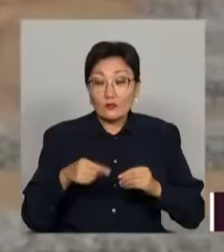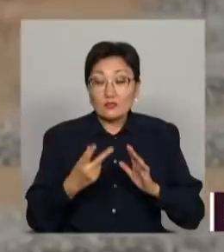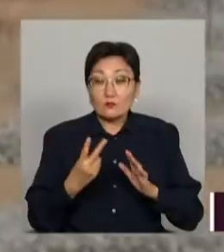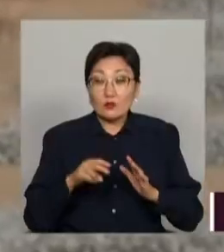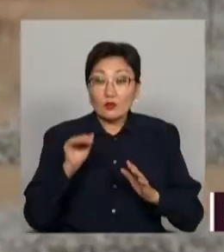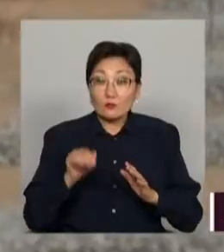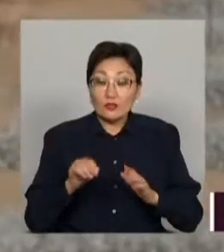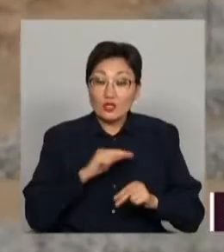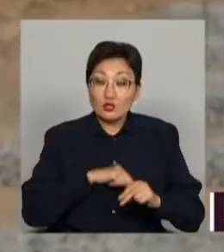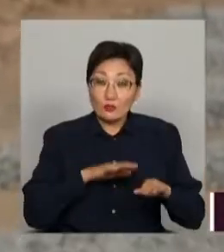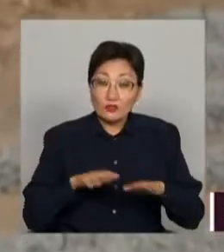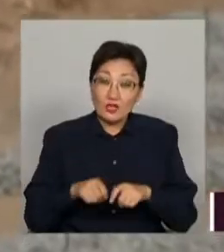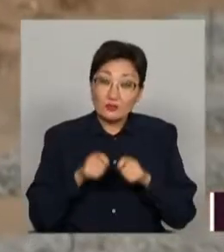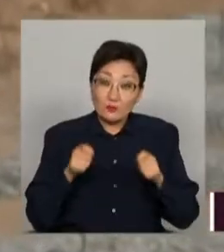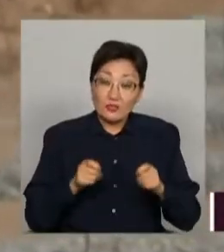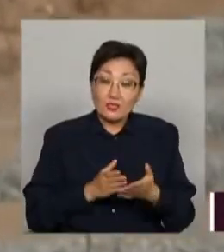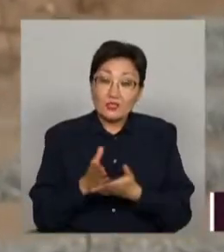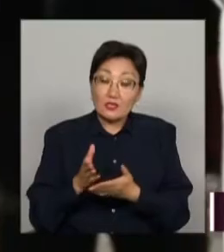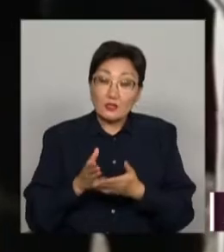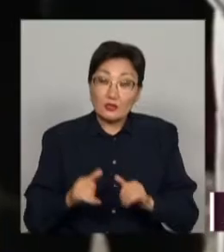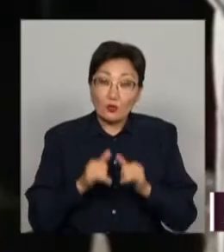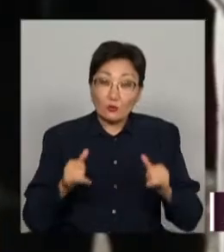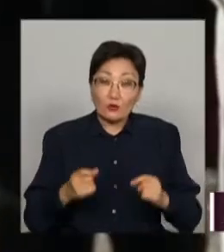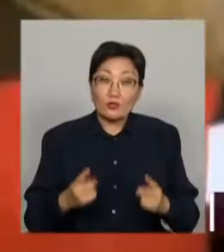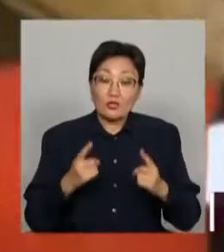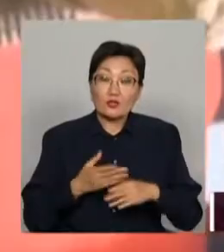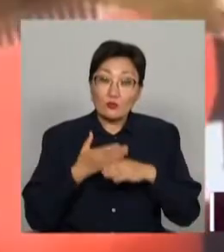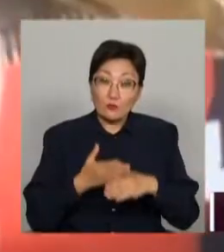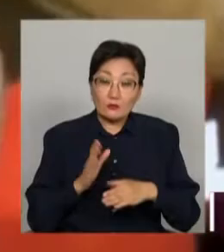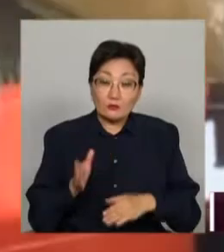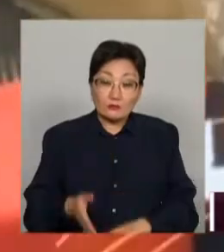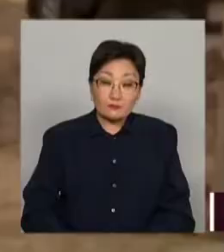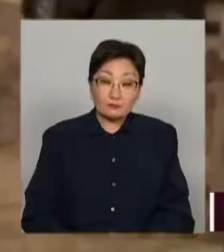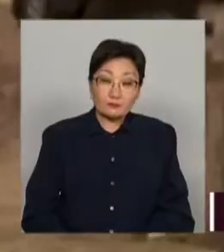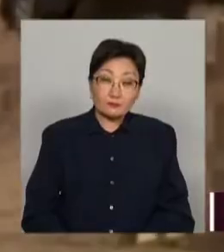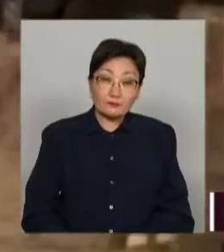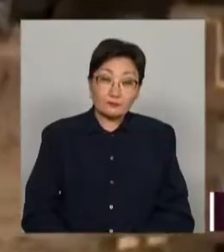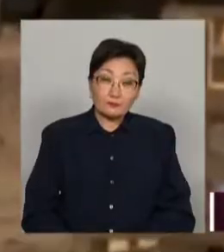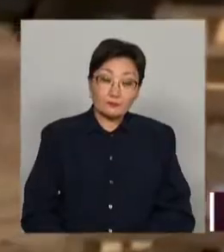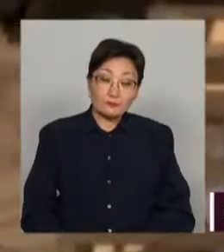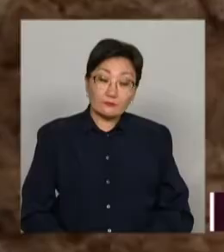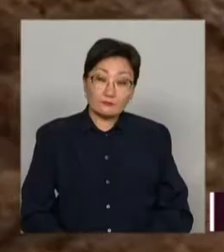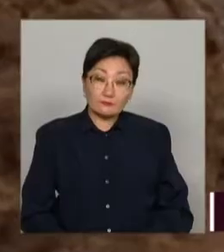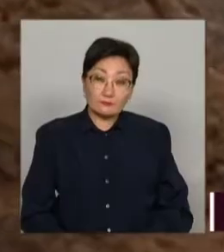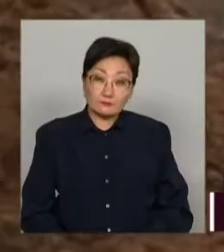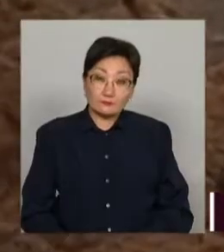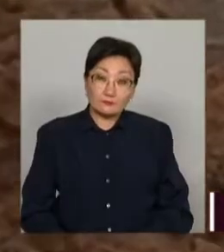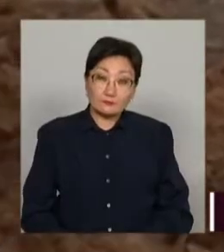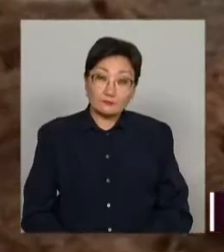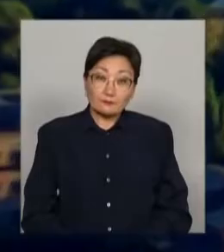3,2 мың жұмыс орны құрылып, сала дамуына күш салынбақ. Камшат Мұхамеджан, Ринат Өтеев, Алматы арнасы,